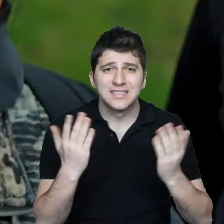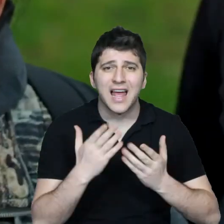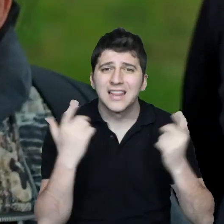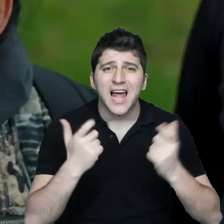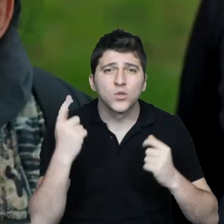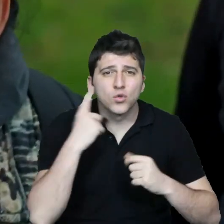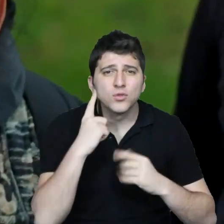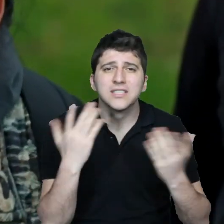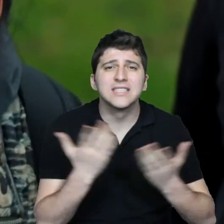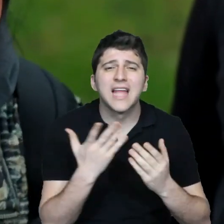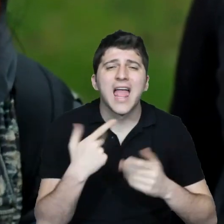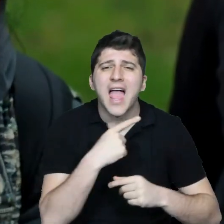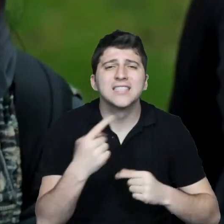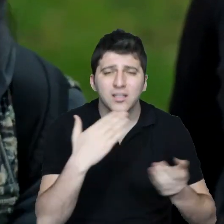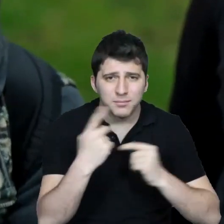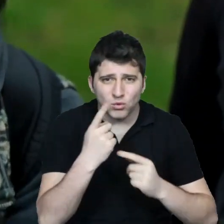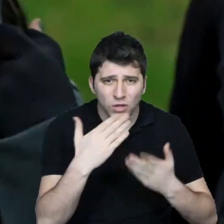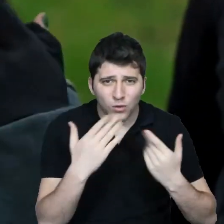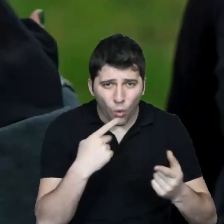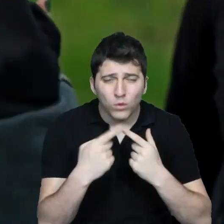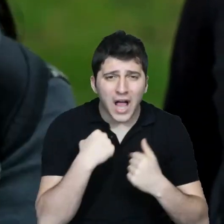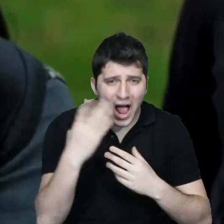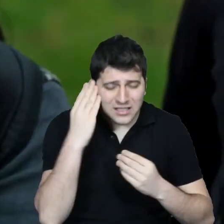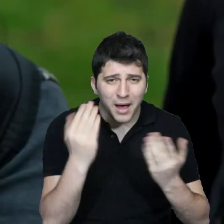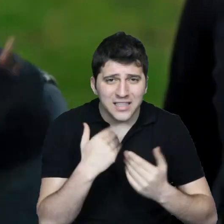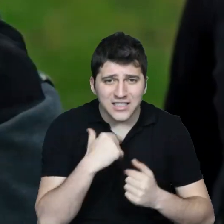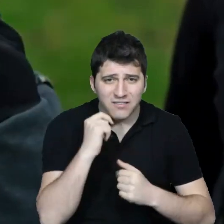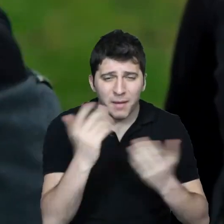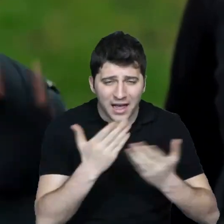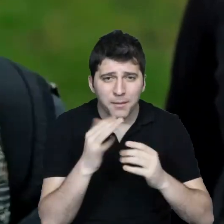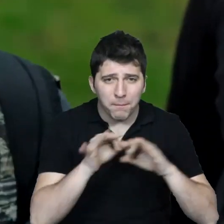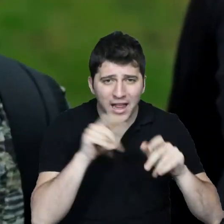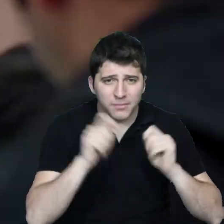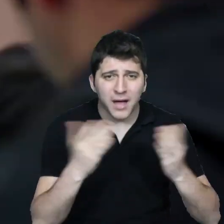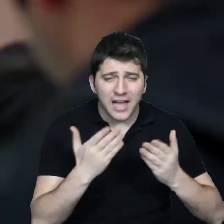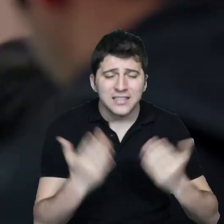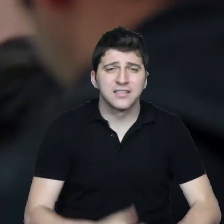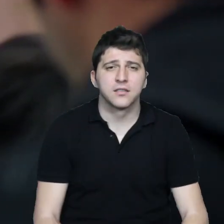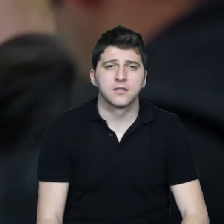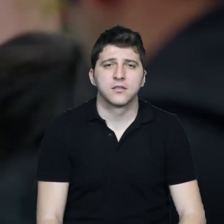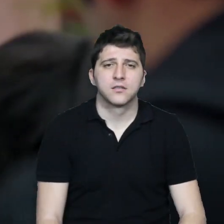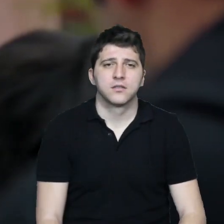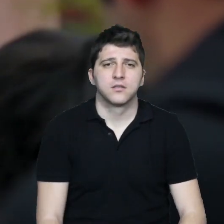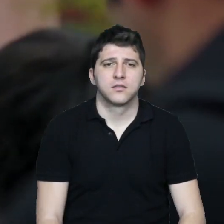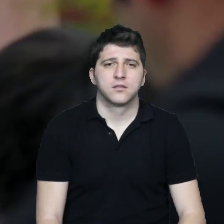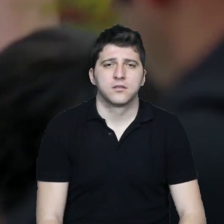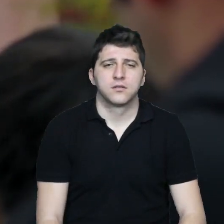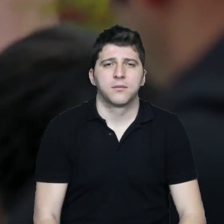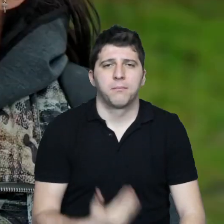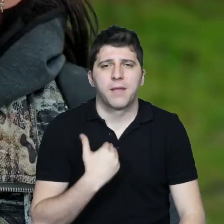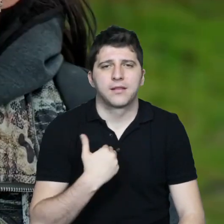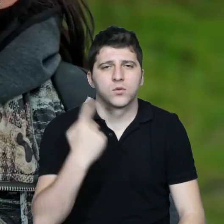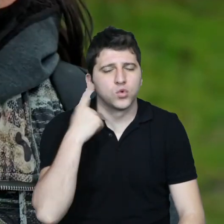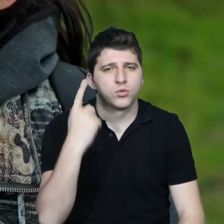Ne, nerede duymuş? Niye eksik anlatıyorsun oğlum? Bir şeyler söylesene, konuşsana. Ben de anlayacağım. Ona göre hareket edeceğim. Plan yapacağım. Kübra Şeli'yim ben. Benden